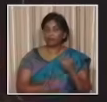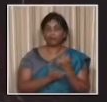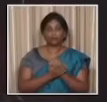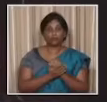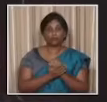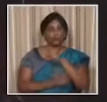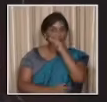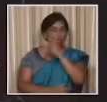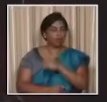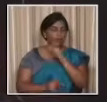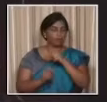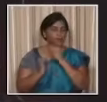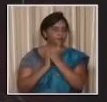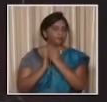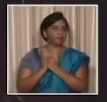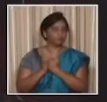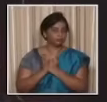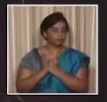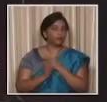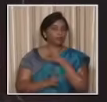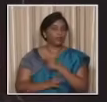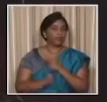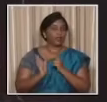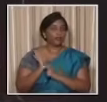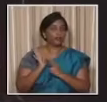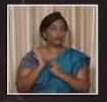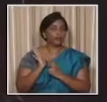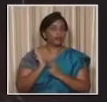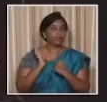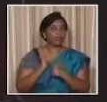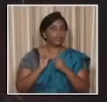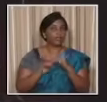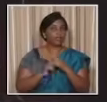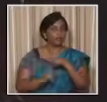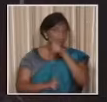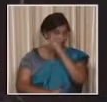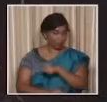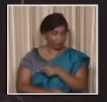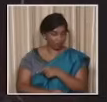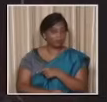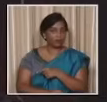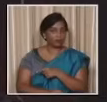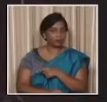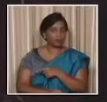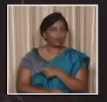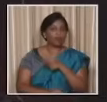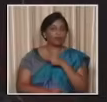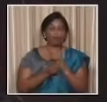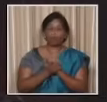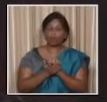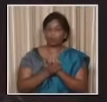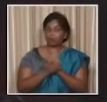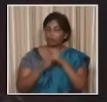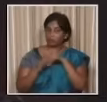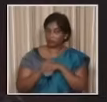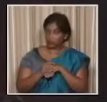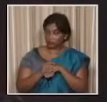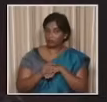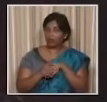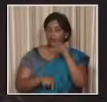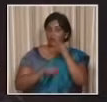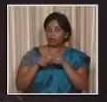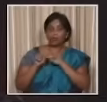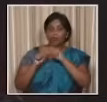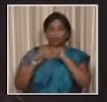පොහොට්ටුවේ නිලධාරි මණ්ඩලය. එතන මේ NVT ධම්මික කියන පුද්ගලයා මේ පොහොට්ටුවේ